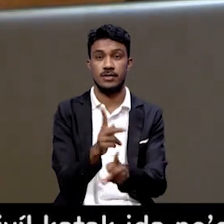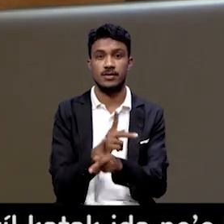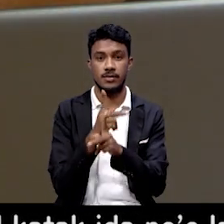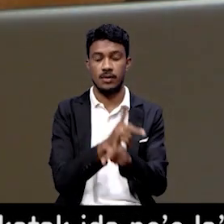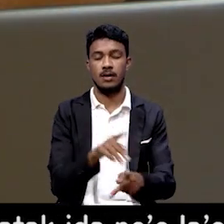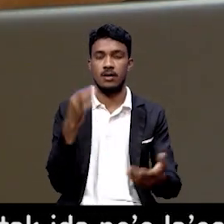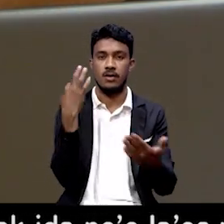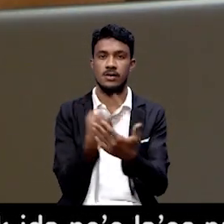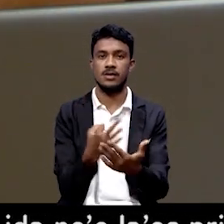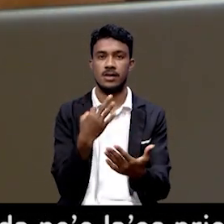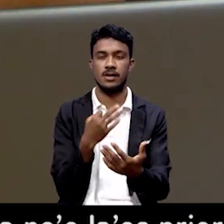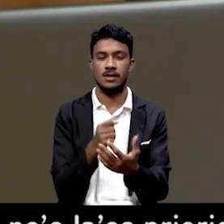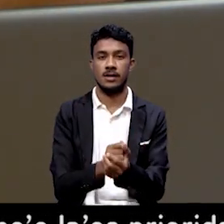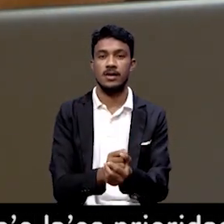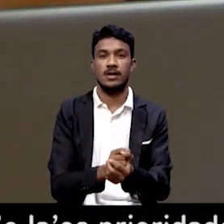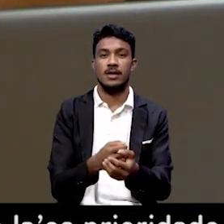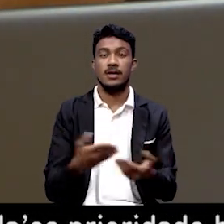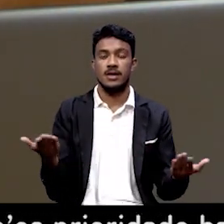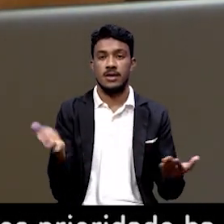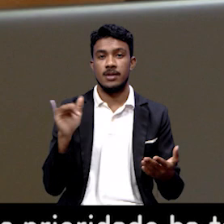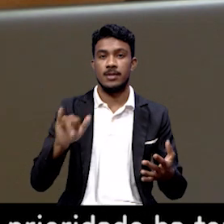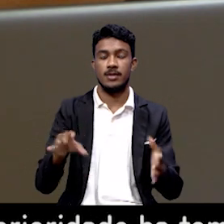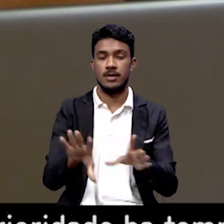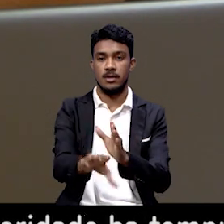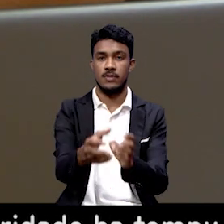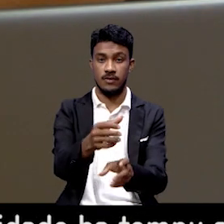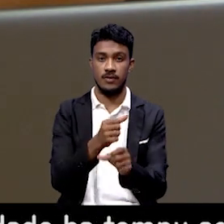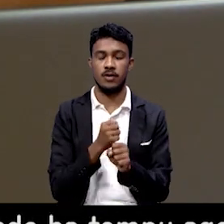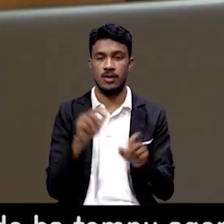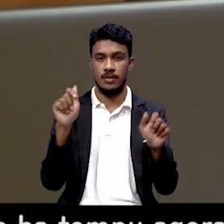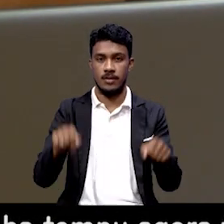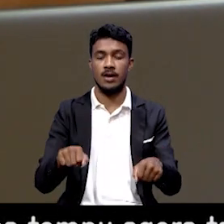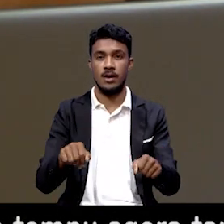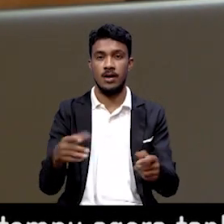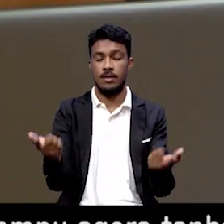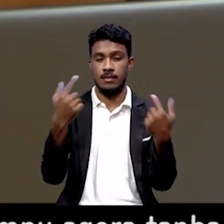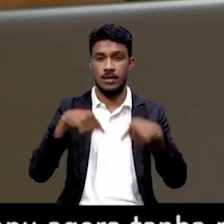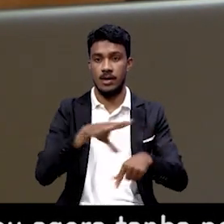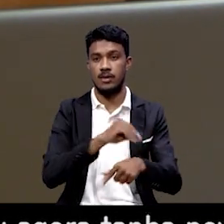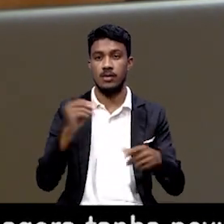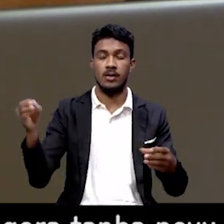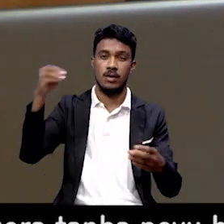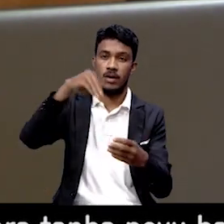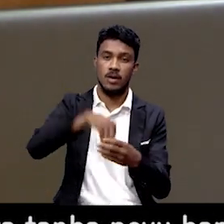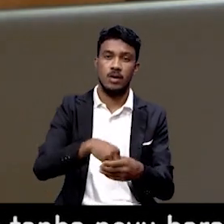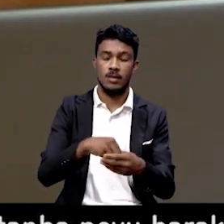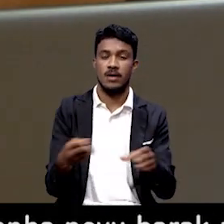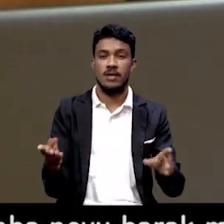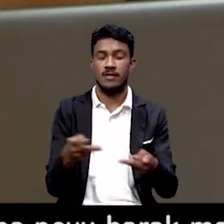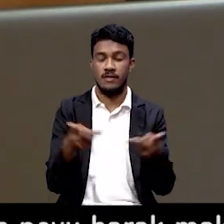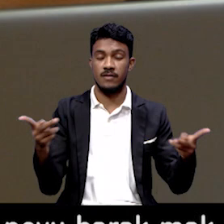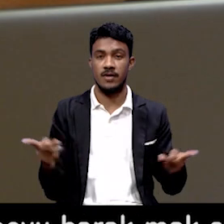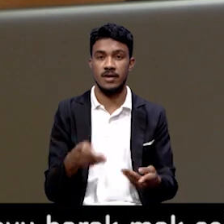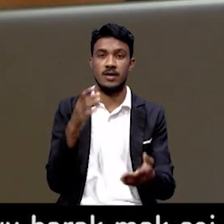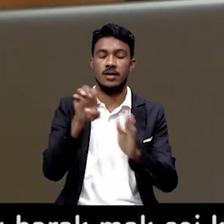osanga rendimento nebe sira kolekta nebele mai no bele tama ba kofre estado ansa una sema bela sigura maski